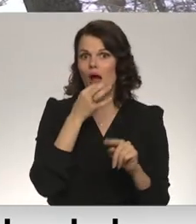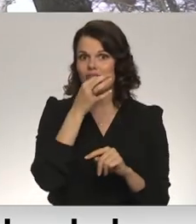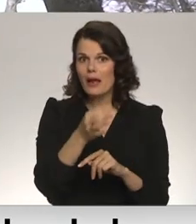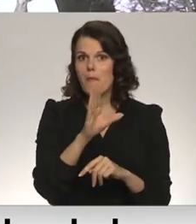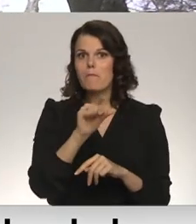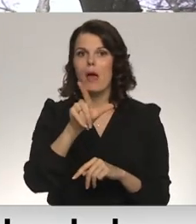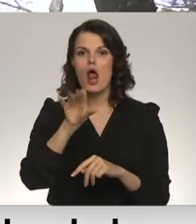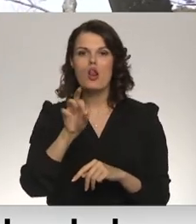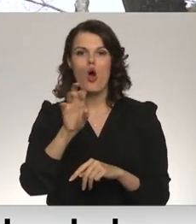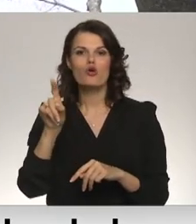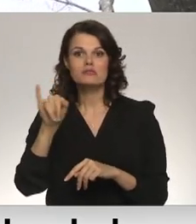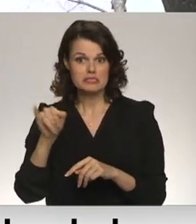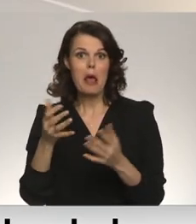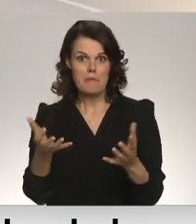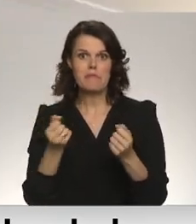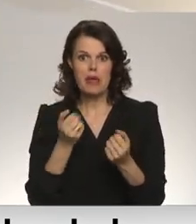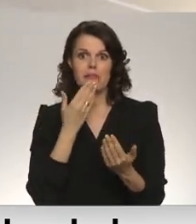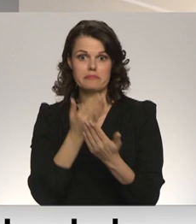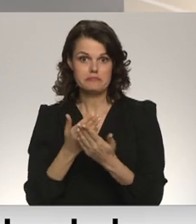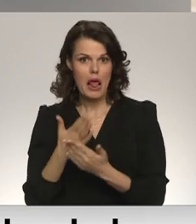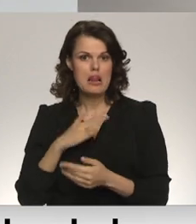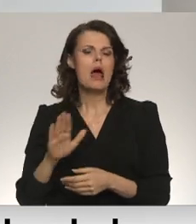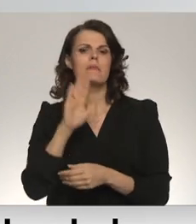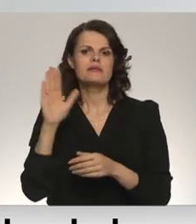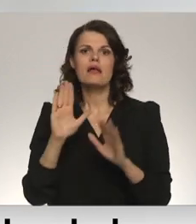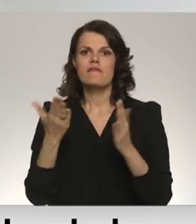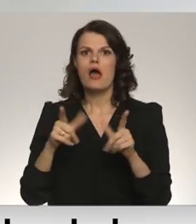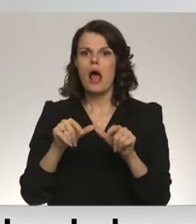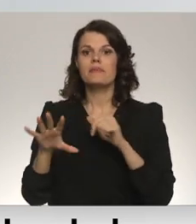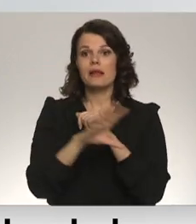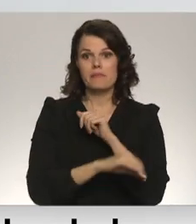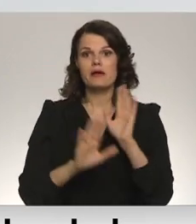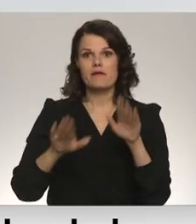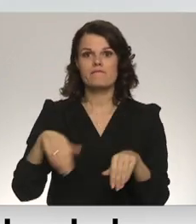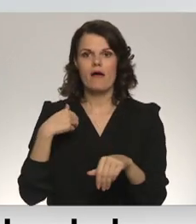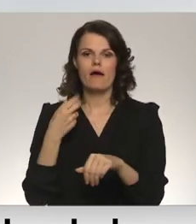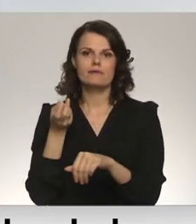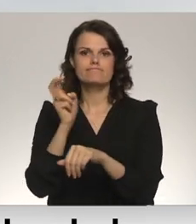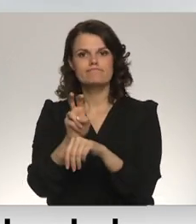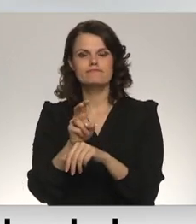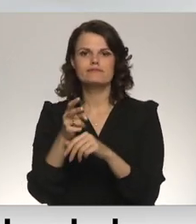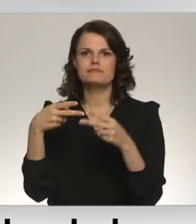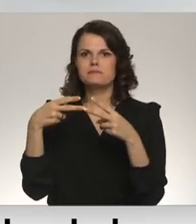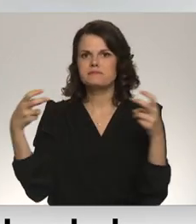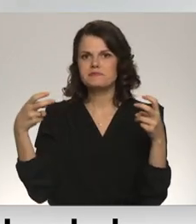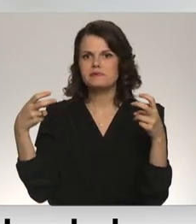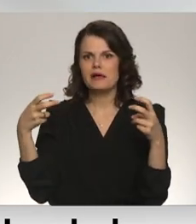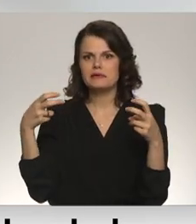Belorusija rezervācijas pieņem. Labdien! Sakiet, vai aprīļa beigās ir iespējams rezervēt kādu numuriņu pie jums?